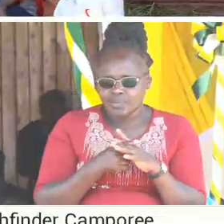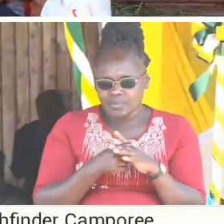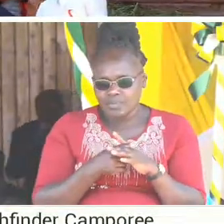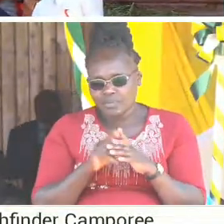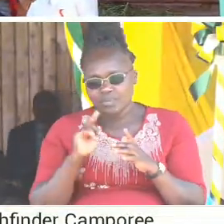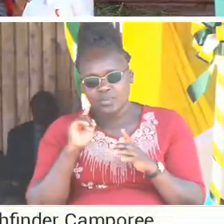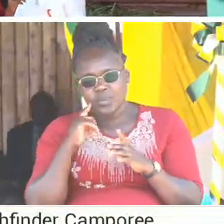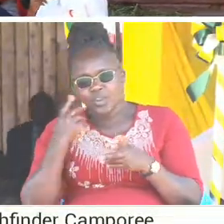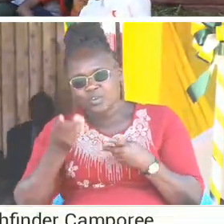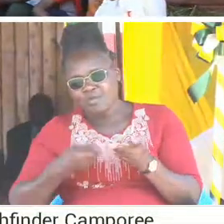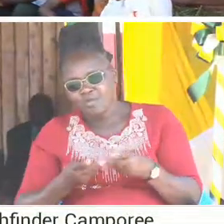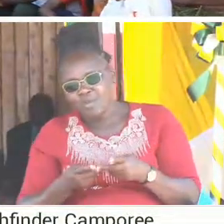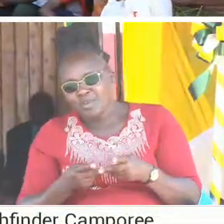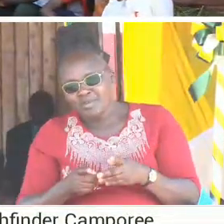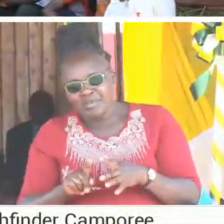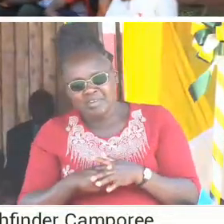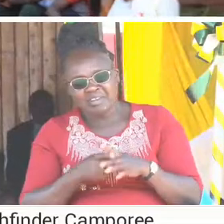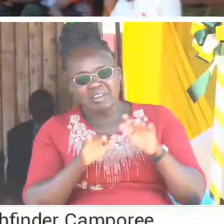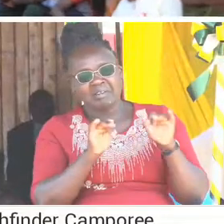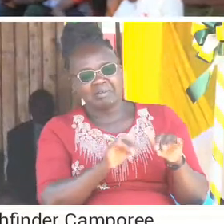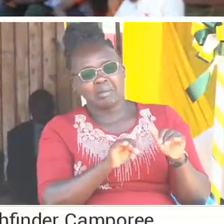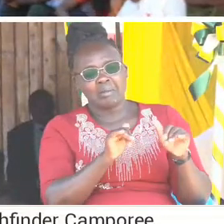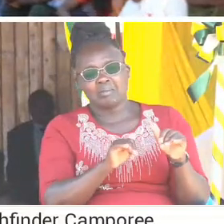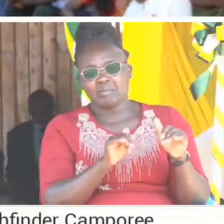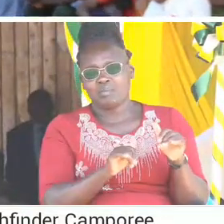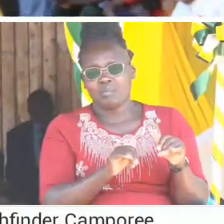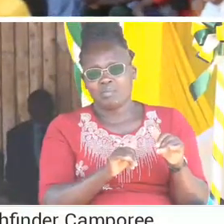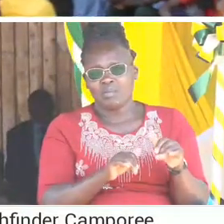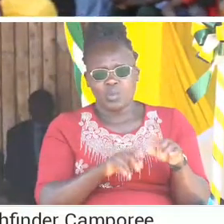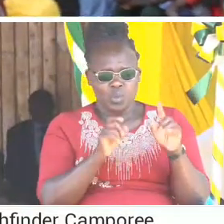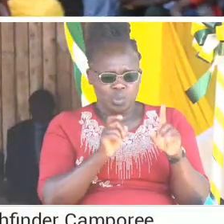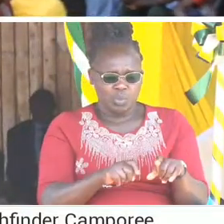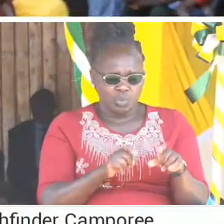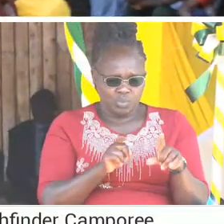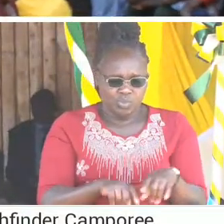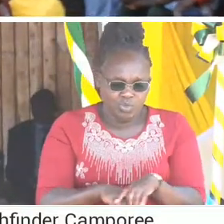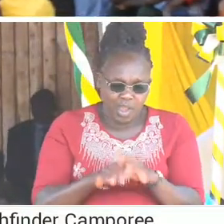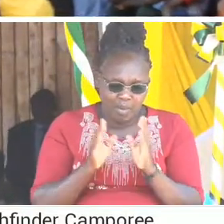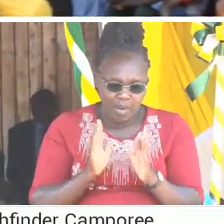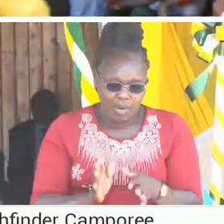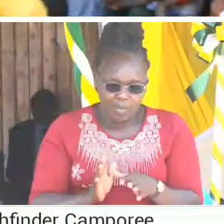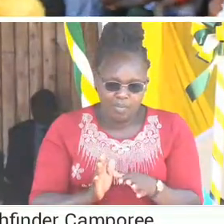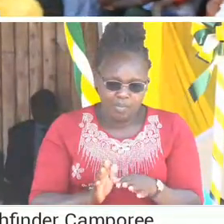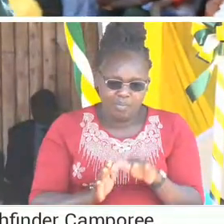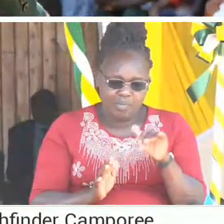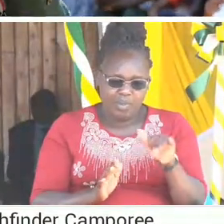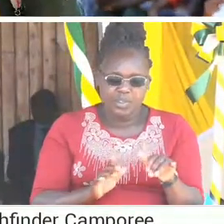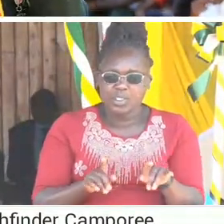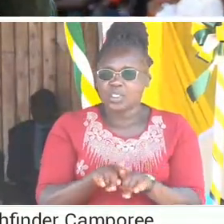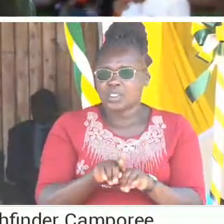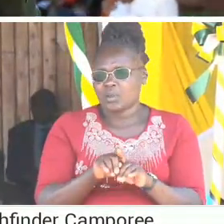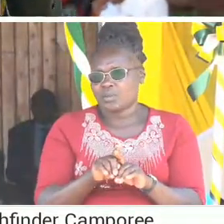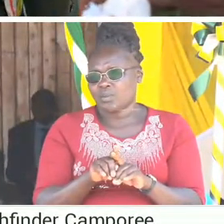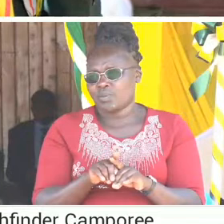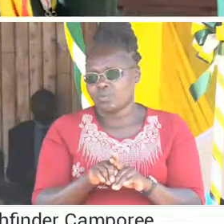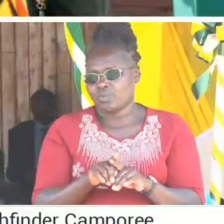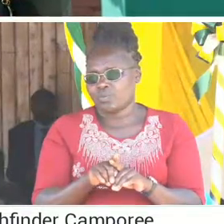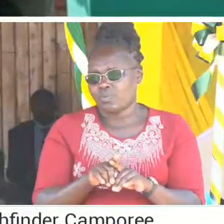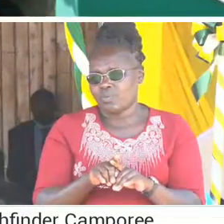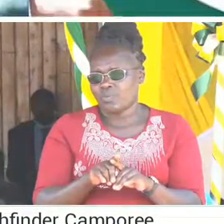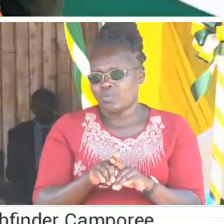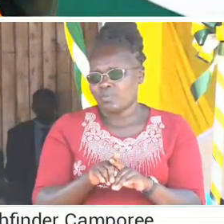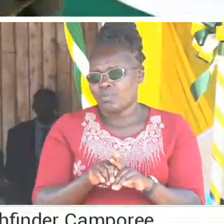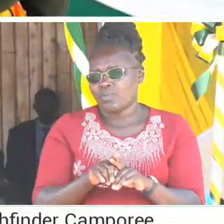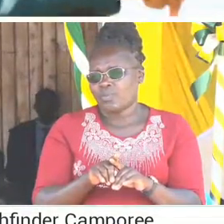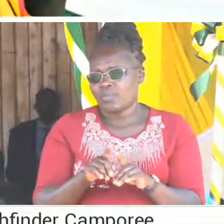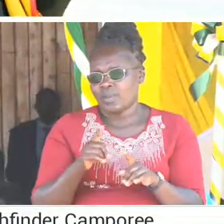haikui. Umeanzisha kakilimo ni eka moja, ni hiyo hiyo kila mwaka unalima eka moja. Hukui, hapa nasema, litabarikiwa kapu